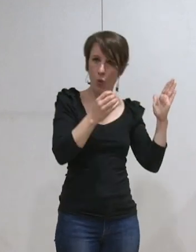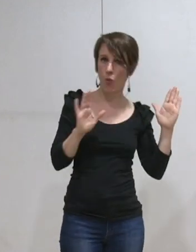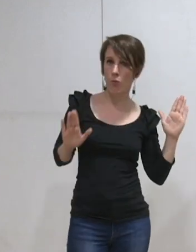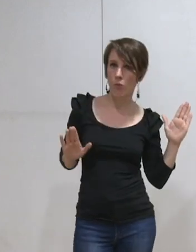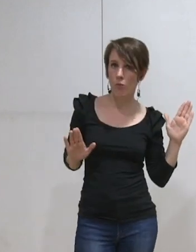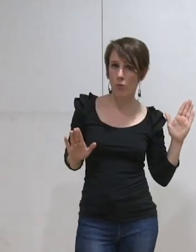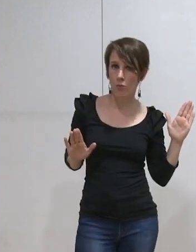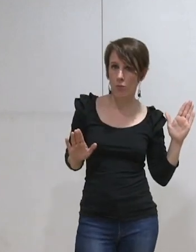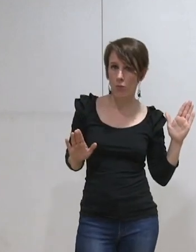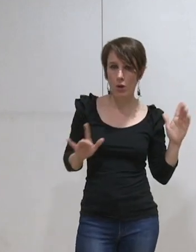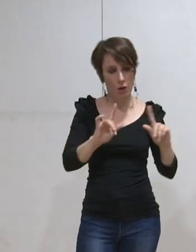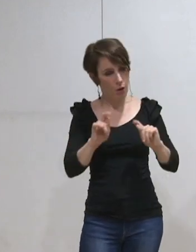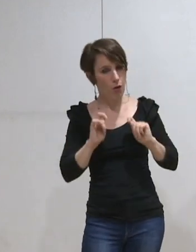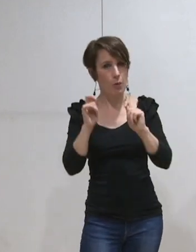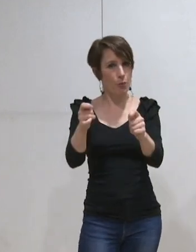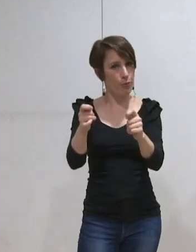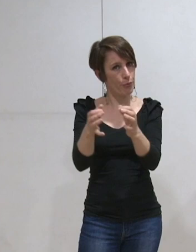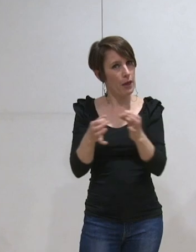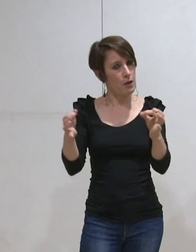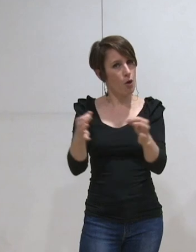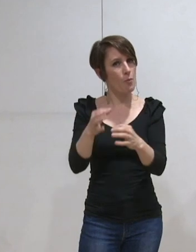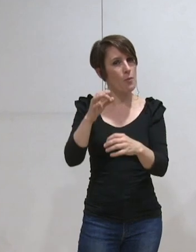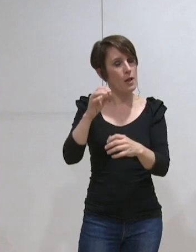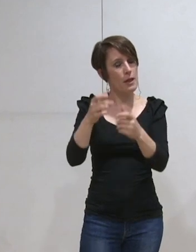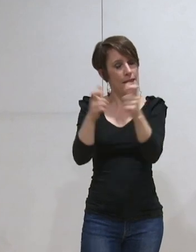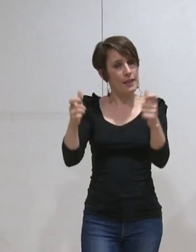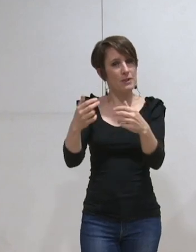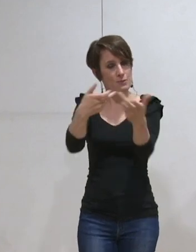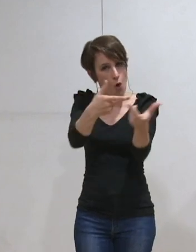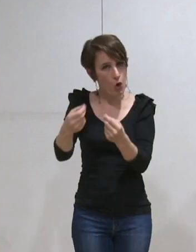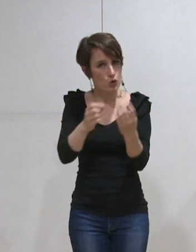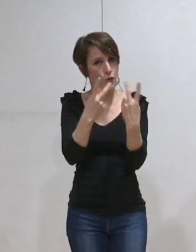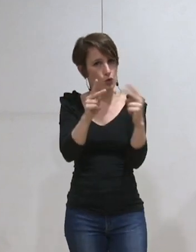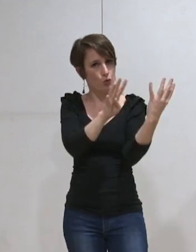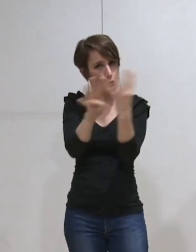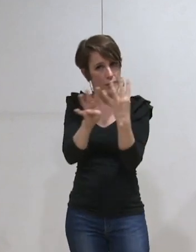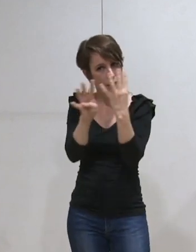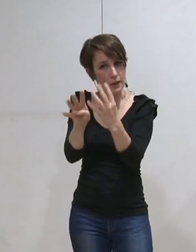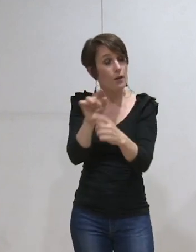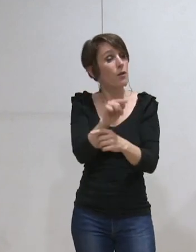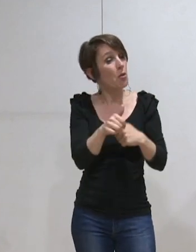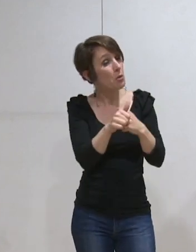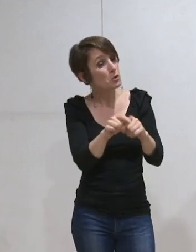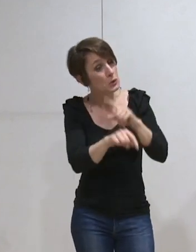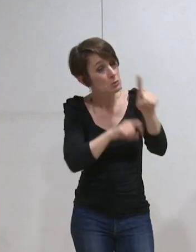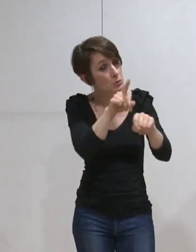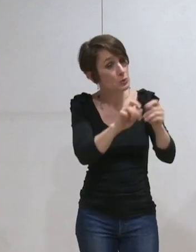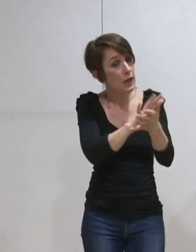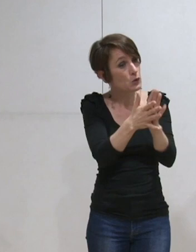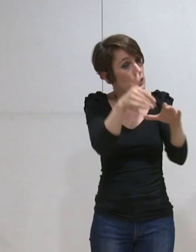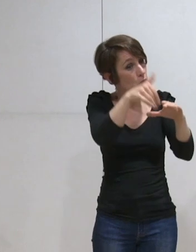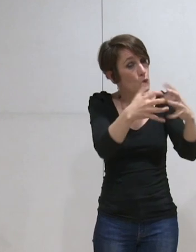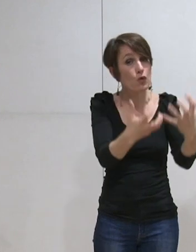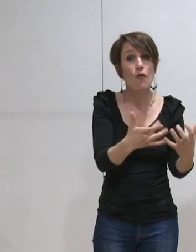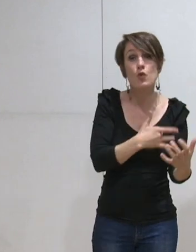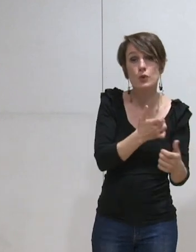classement en établissement recevant du public ou les spécificités légales relatives à l'usage que souhaite en faire l'association il n'y a aucune